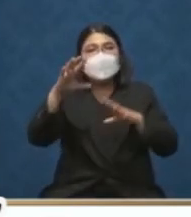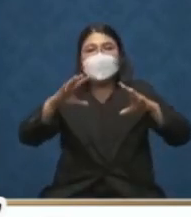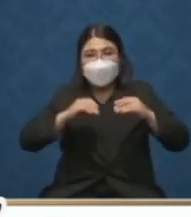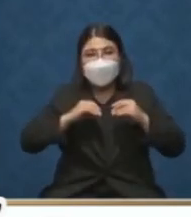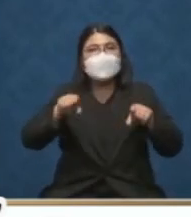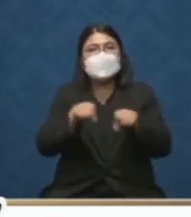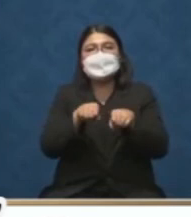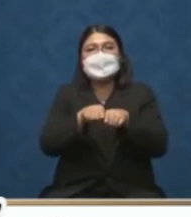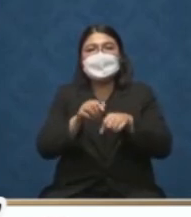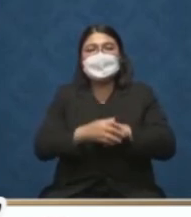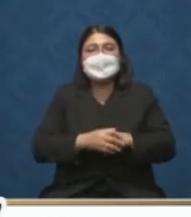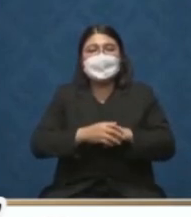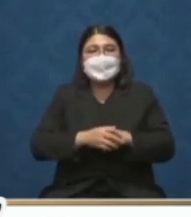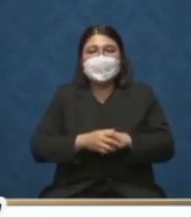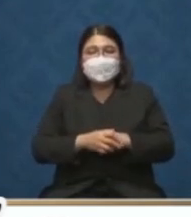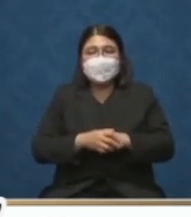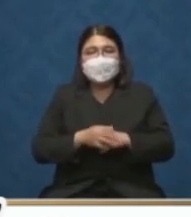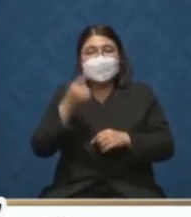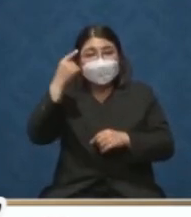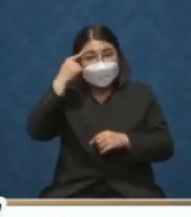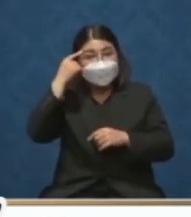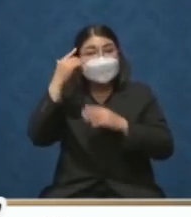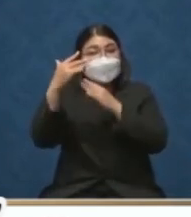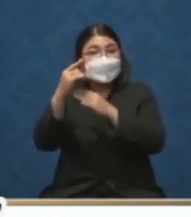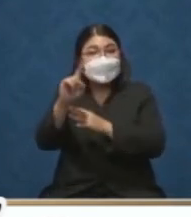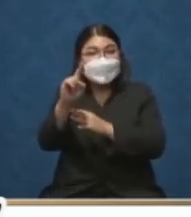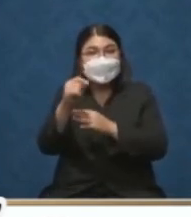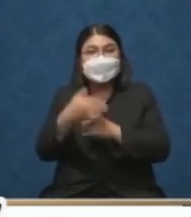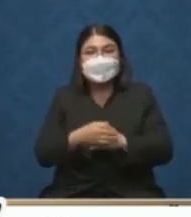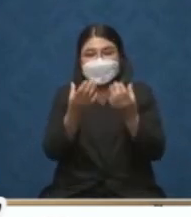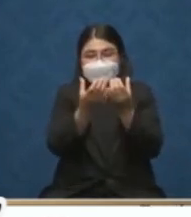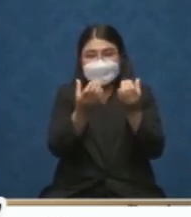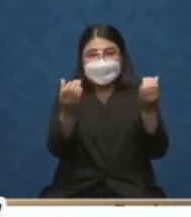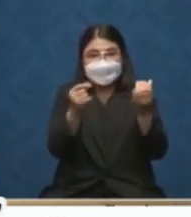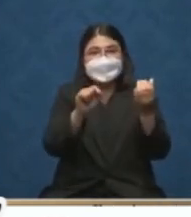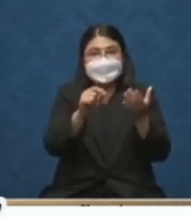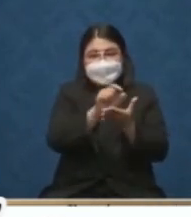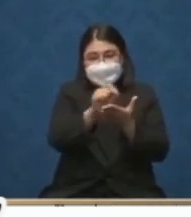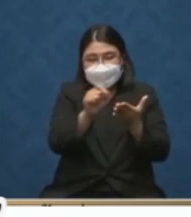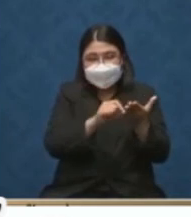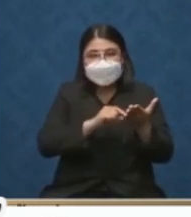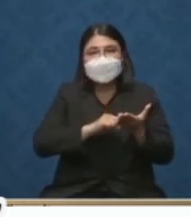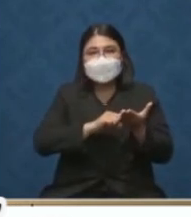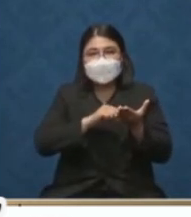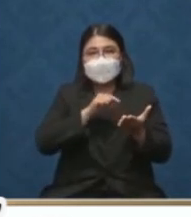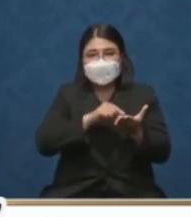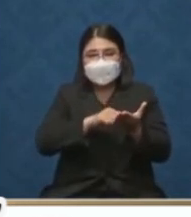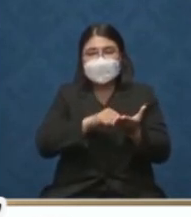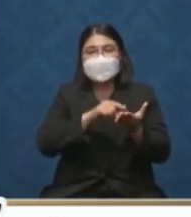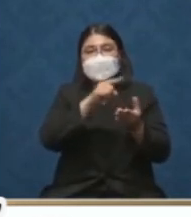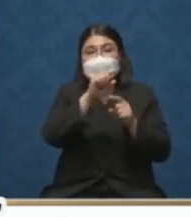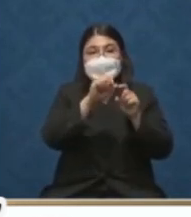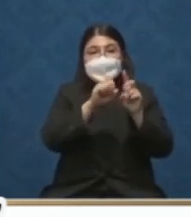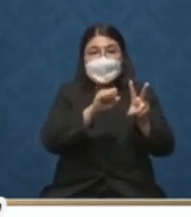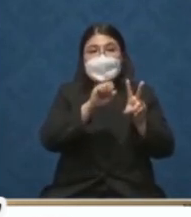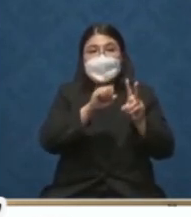ผู้ทรงคุณวุฒิอีกคณะหนึ่งเพิ่มขึ้นมาแล้วแต่ส.ส.ร.จะไปกำหนดซึ่งผมเห็นด้วยเป็นอย่างยิ่งครับท่านประธานครับและ